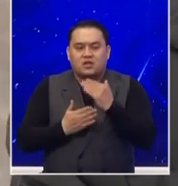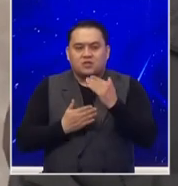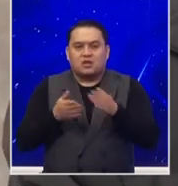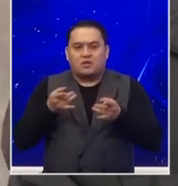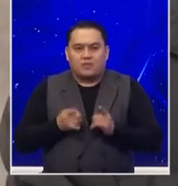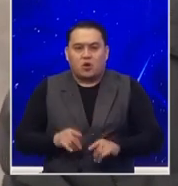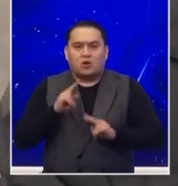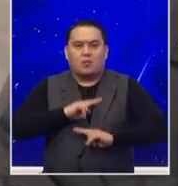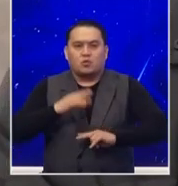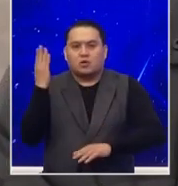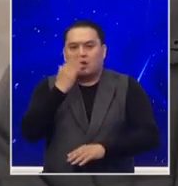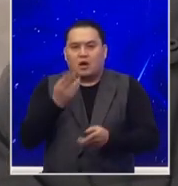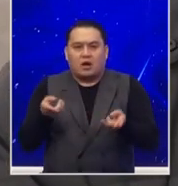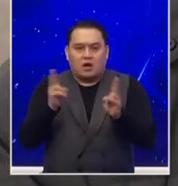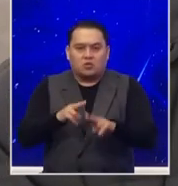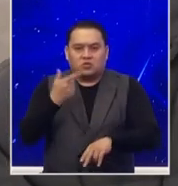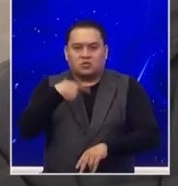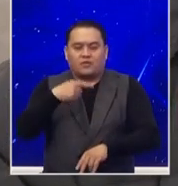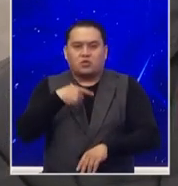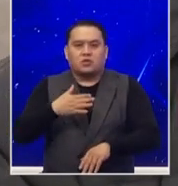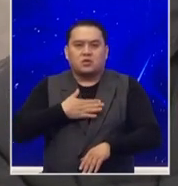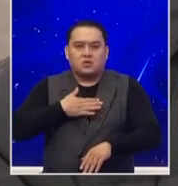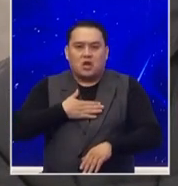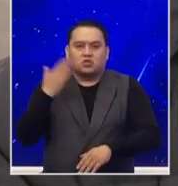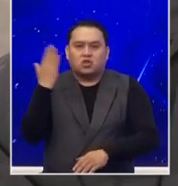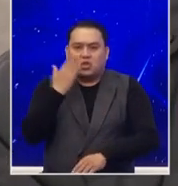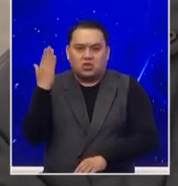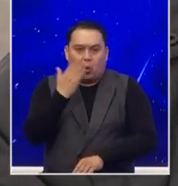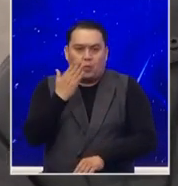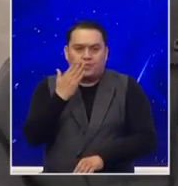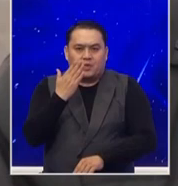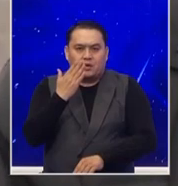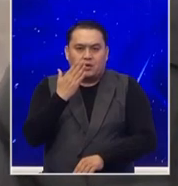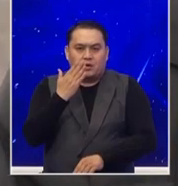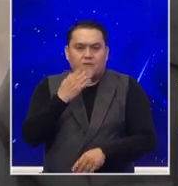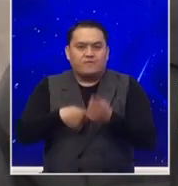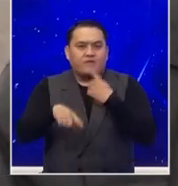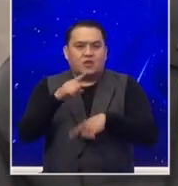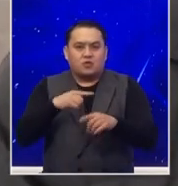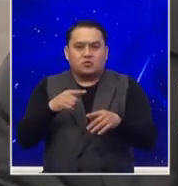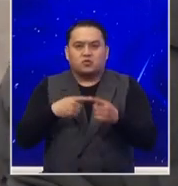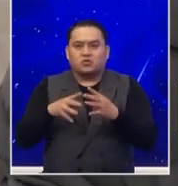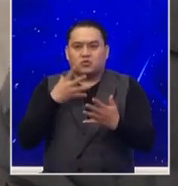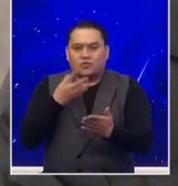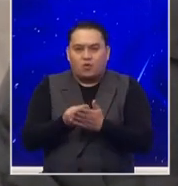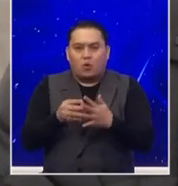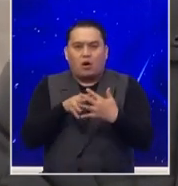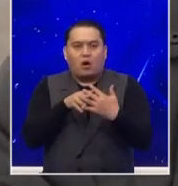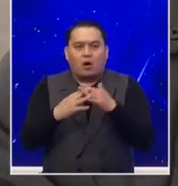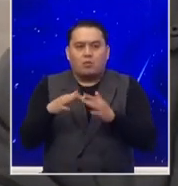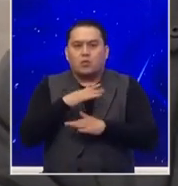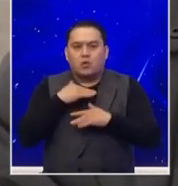аула, поработал в кино, оставил свой след в нашем классическом кино. И вернулся в свой аул, этот